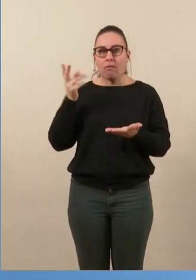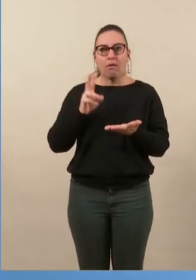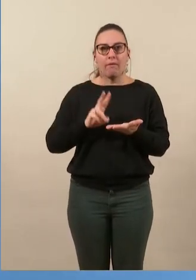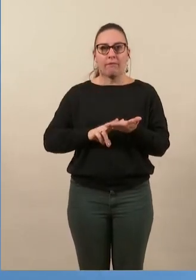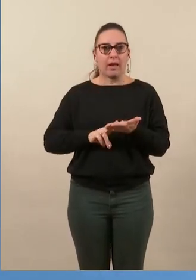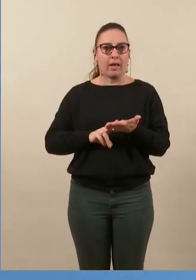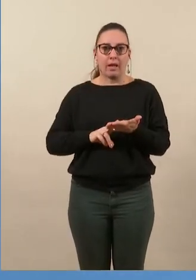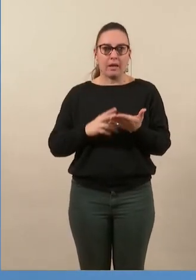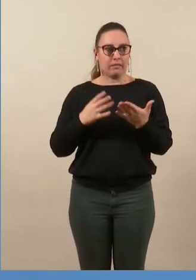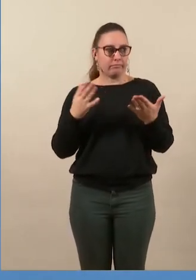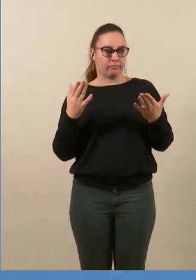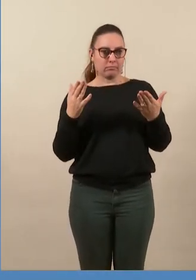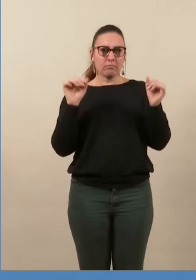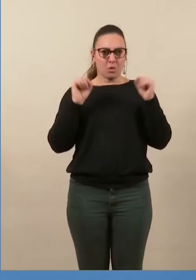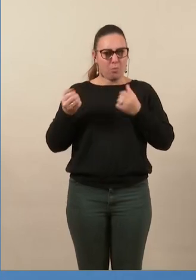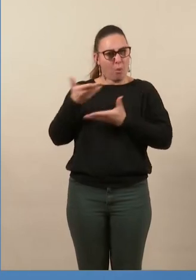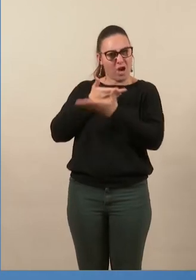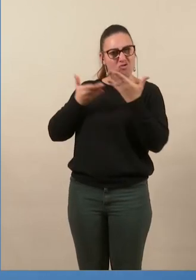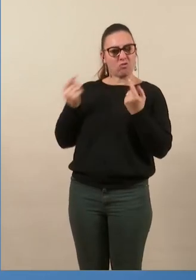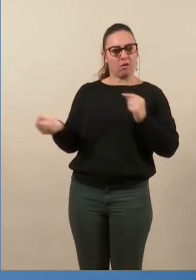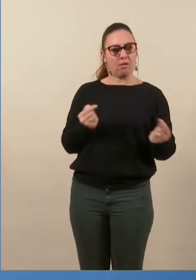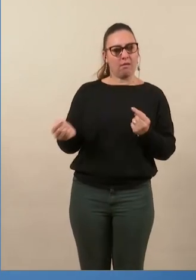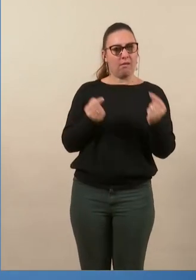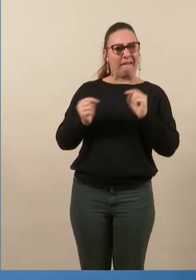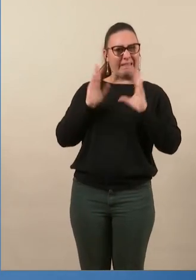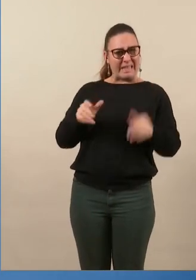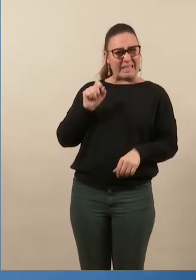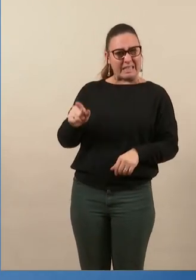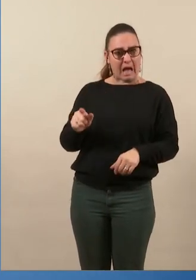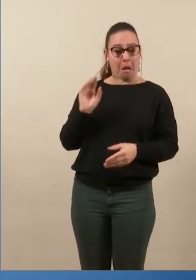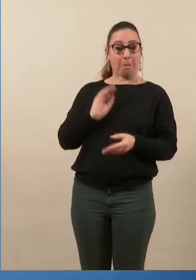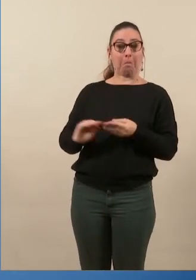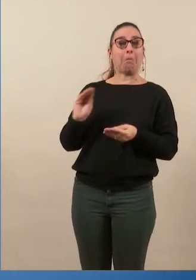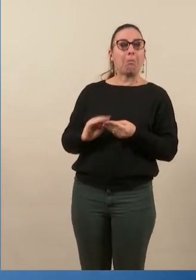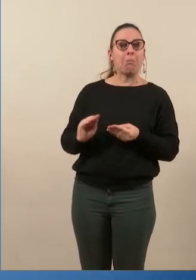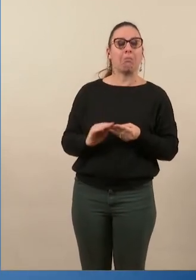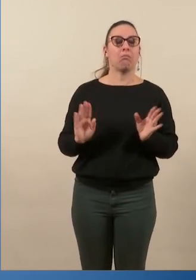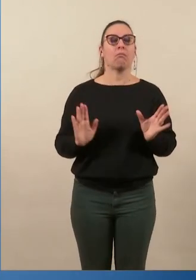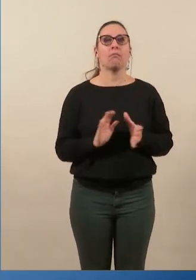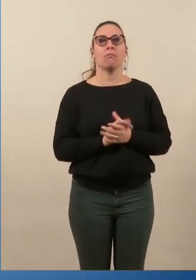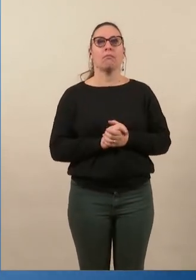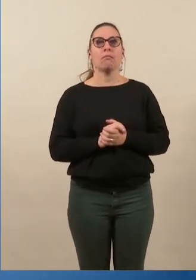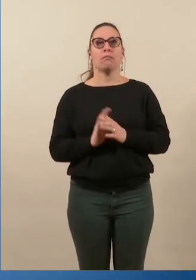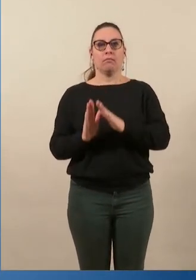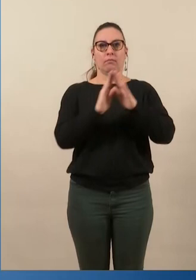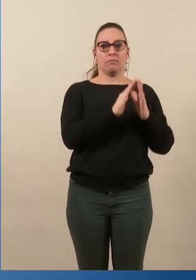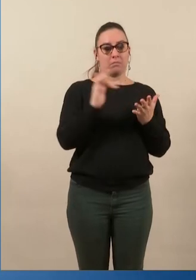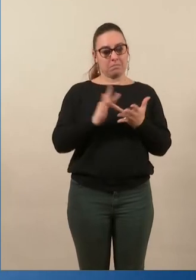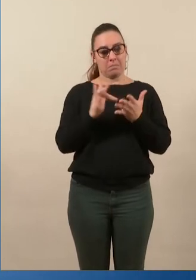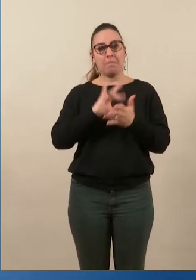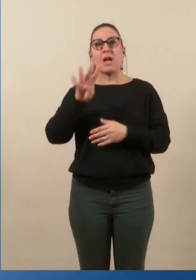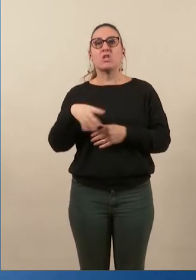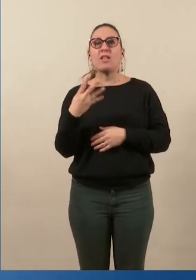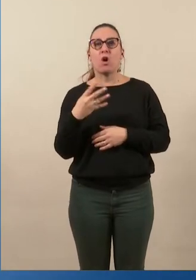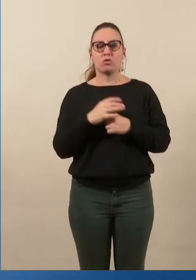assez ça se discute franchement ce genre de choix euh également en page 14